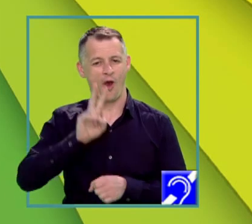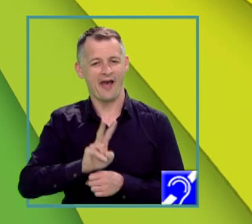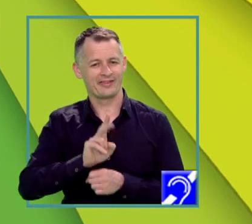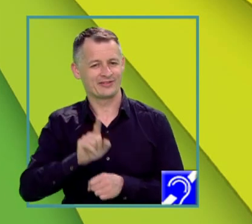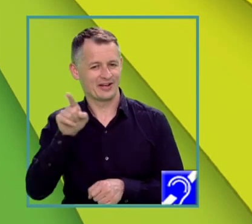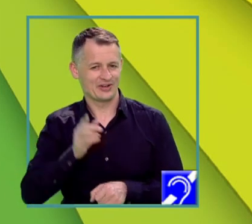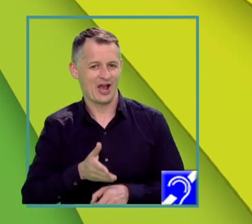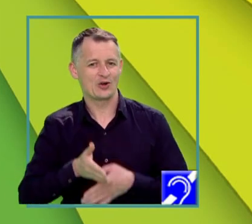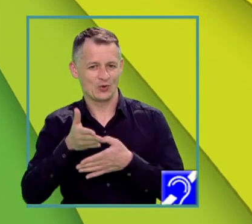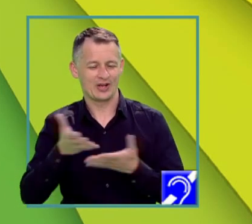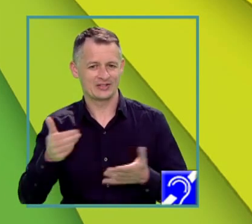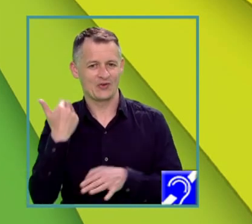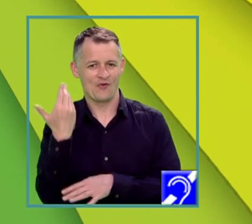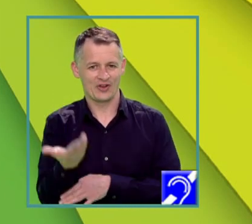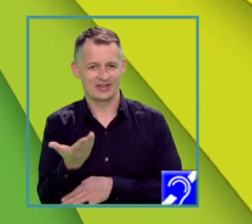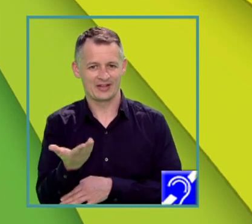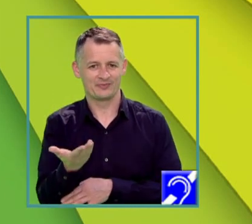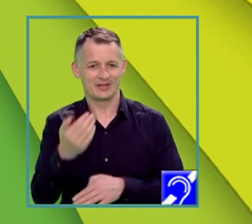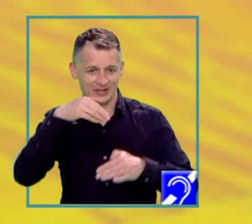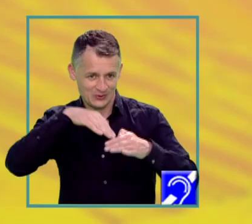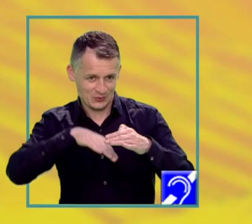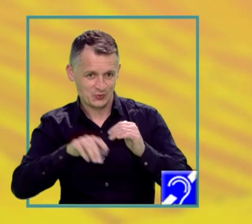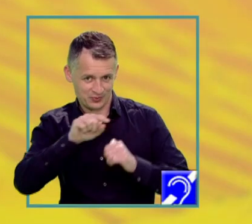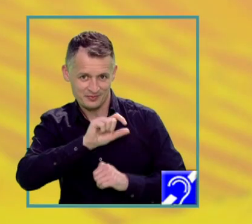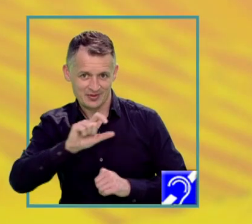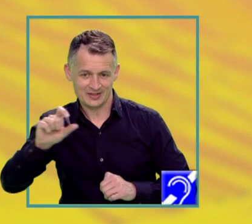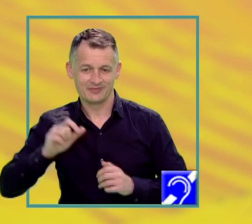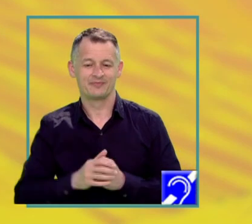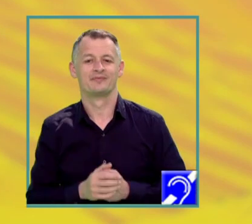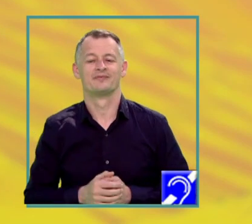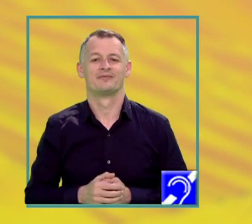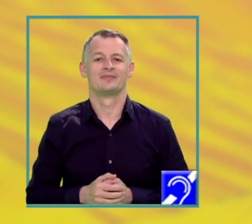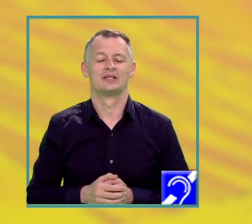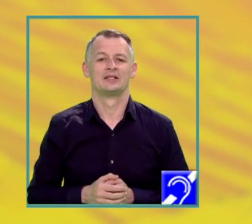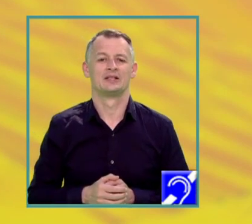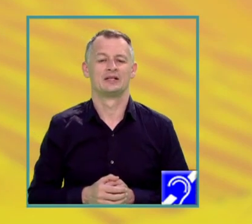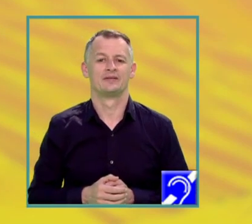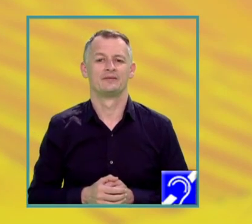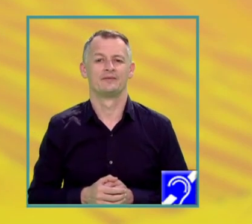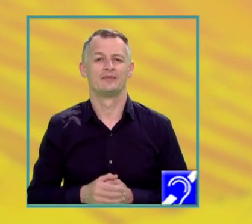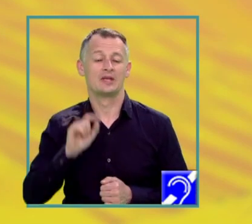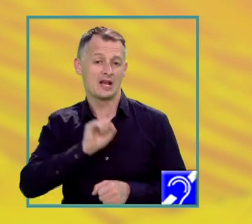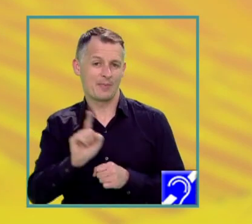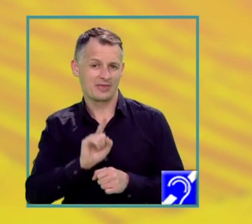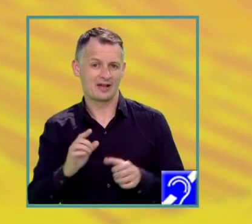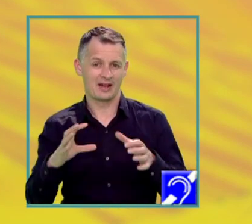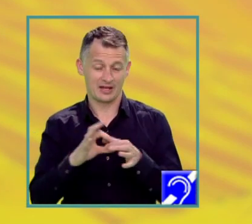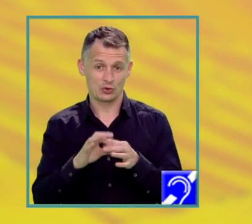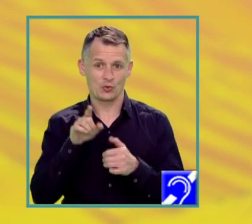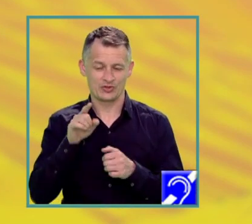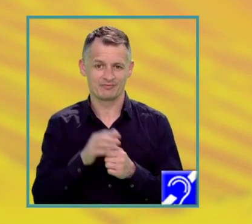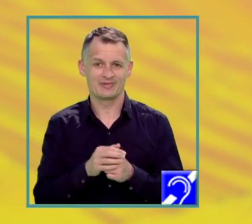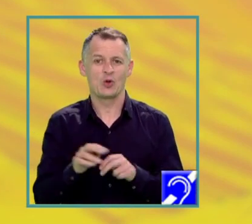ajutoare care vă sunt oferite în subsolul enunțului elementele în legătură cu aspectele reliefului înseamnă